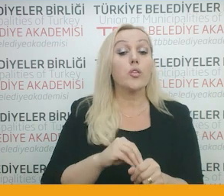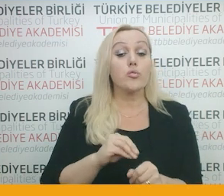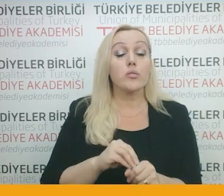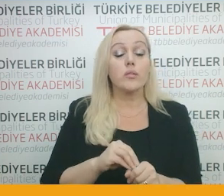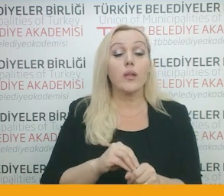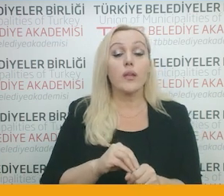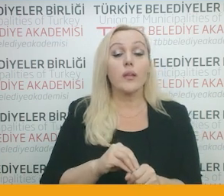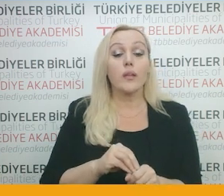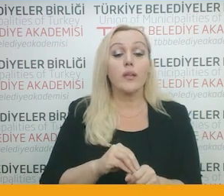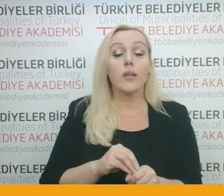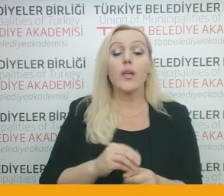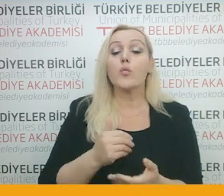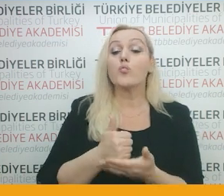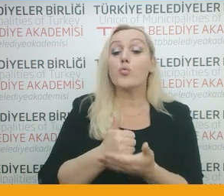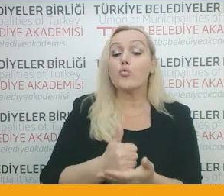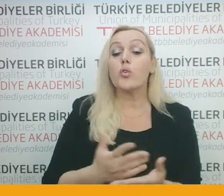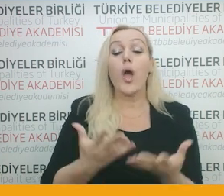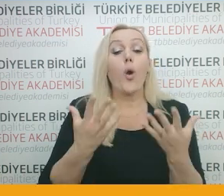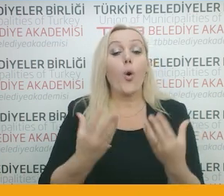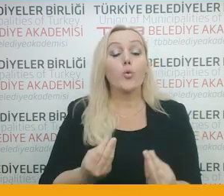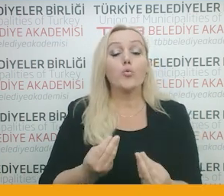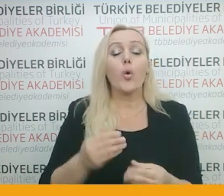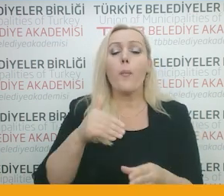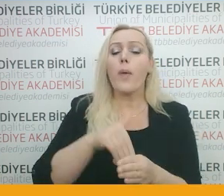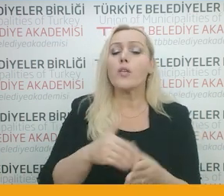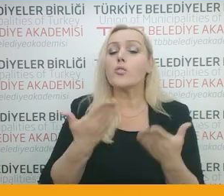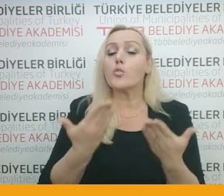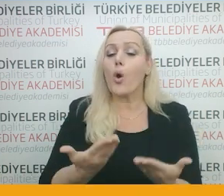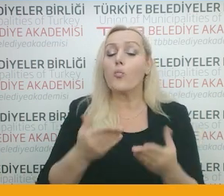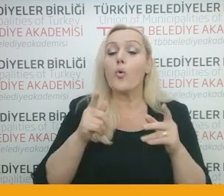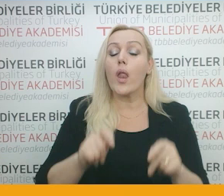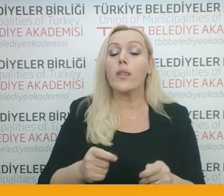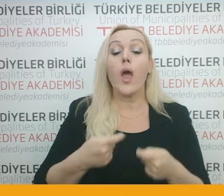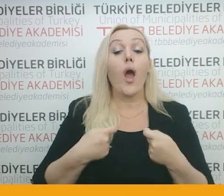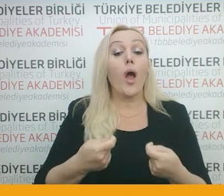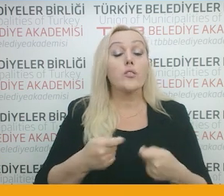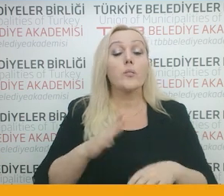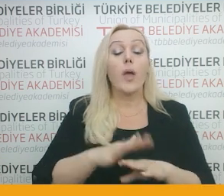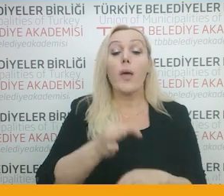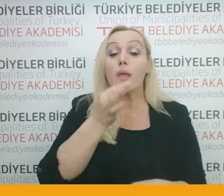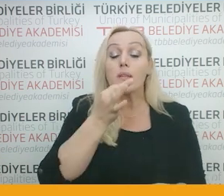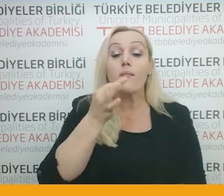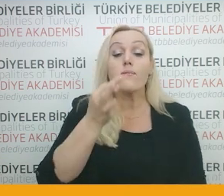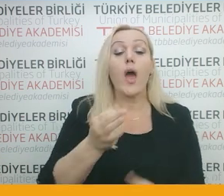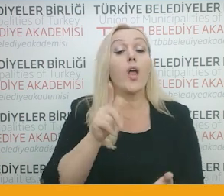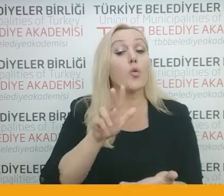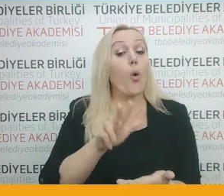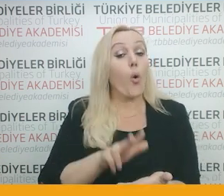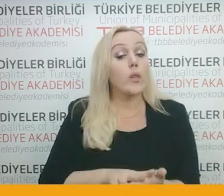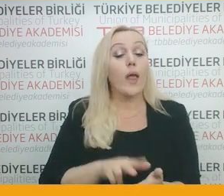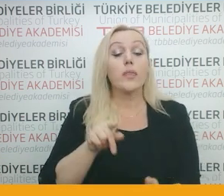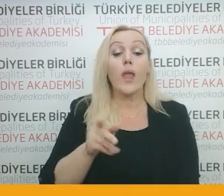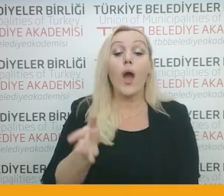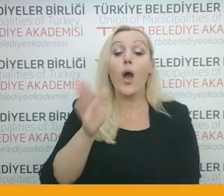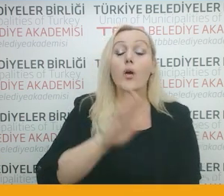çerçevesinde bütçe oluşturuldu. Bütçe meclisten geçti. Bütçe harcama yapmaya izin verdi bize, onaylandı. Daha